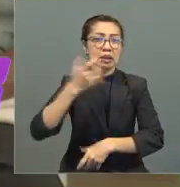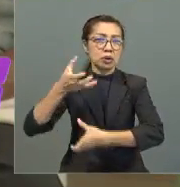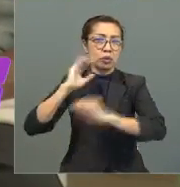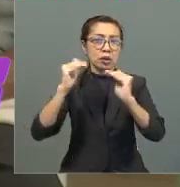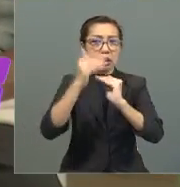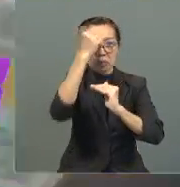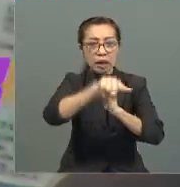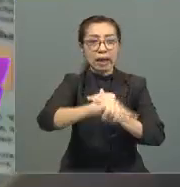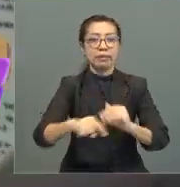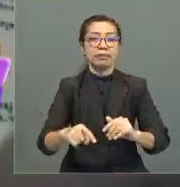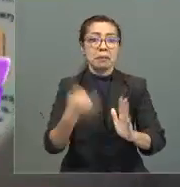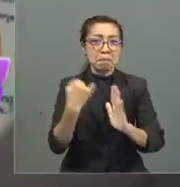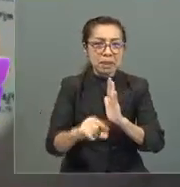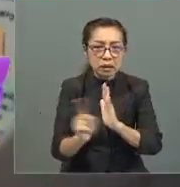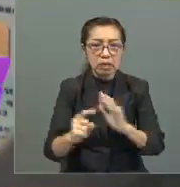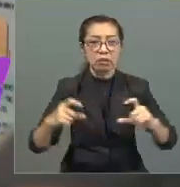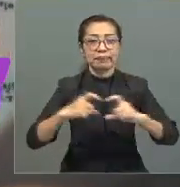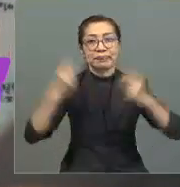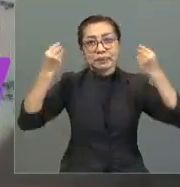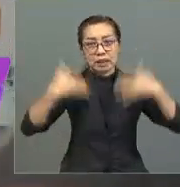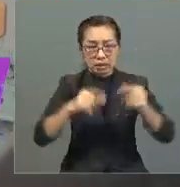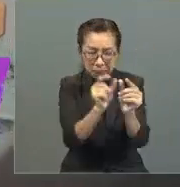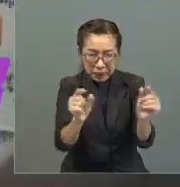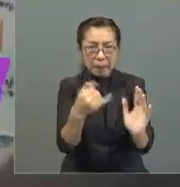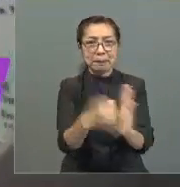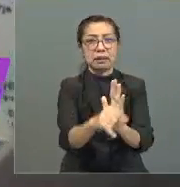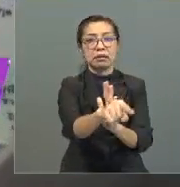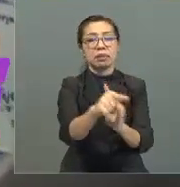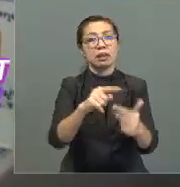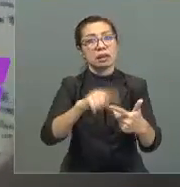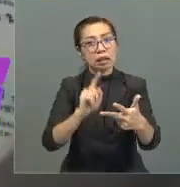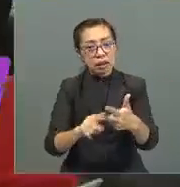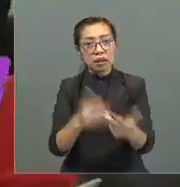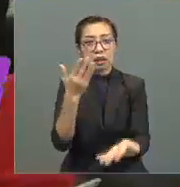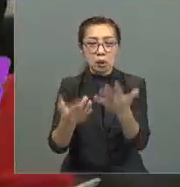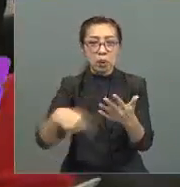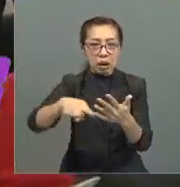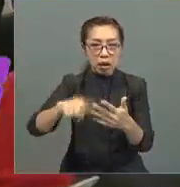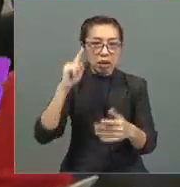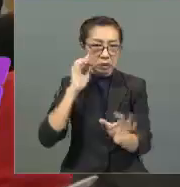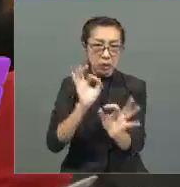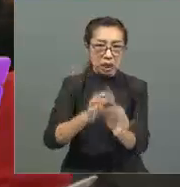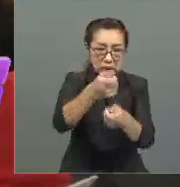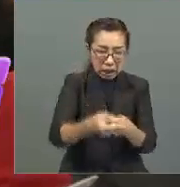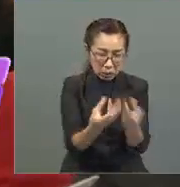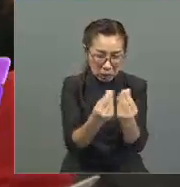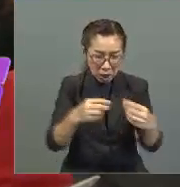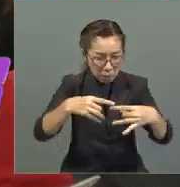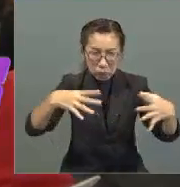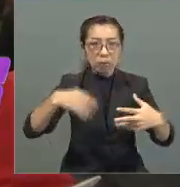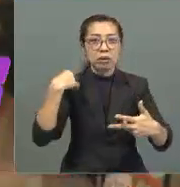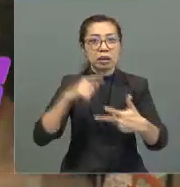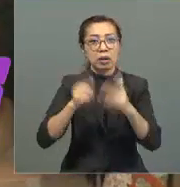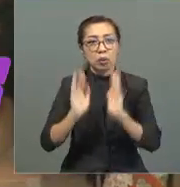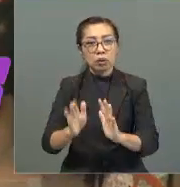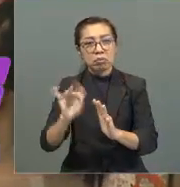เรื่องกรอกเลขประจำตัวประชาชนไม่ถูกต้องระบบแจ้งว่าอยู่ระหว่างตรวจสอบข้อมูลเลขบัญชีไม่ถูกต้องบางคนยื่นห